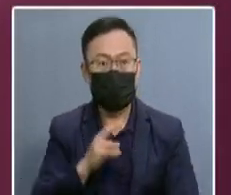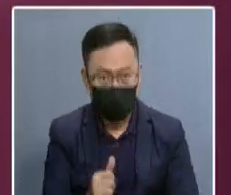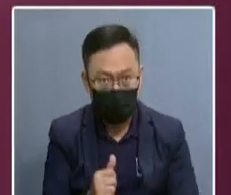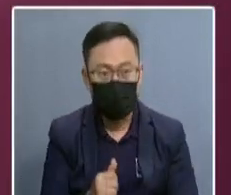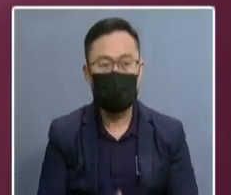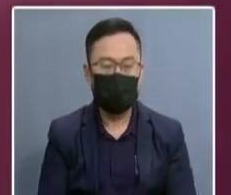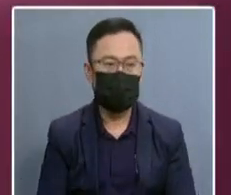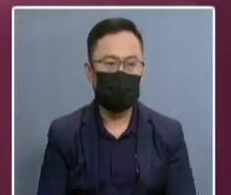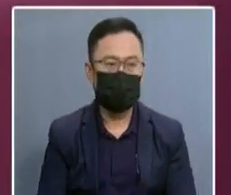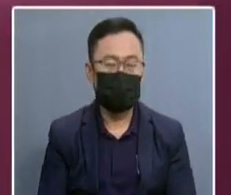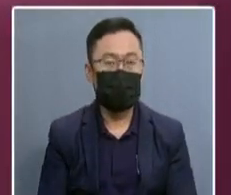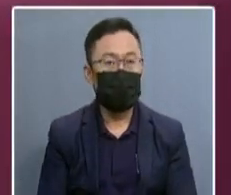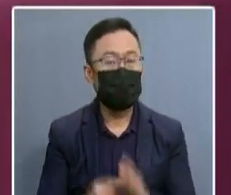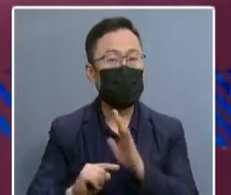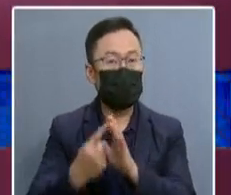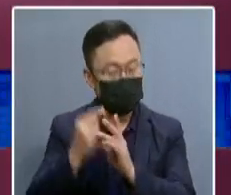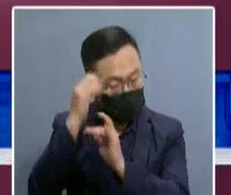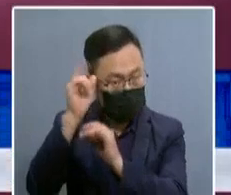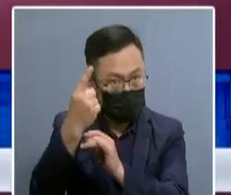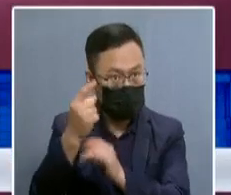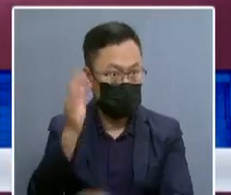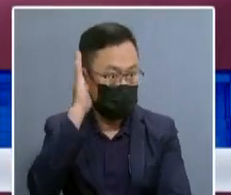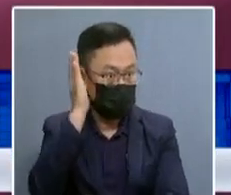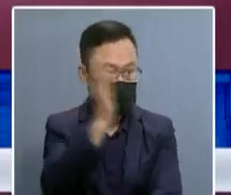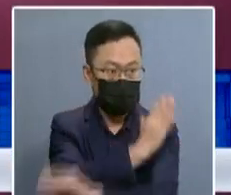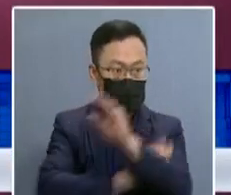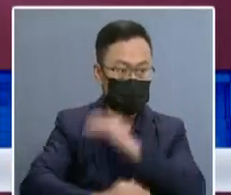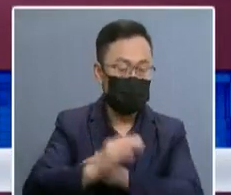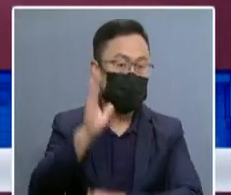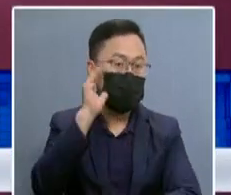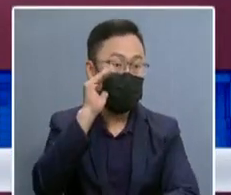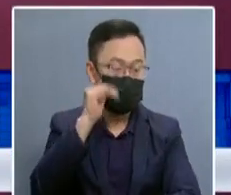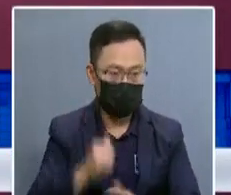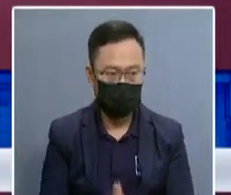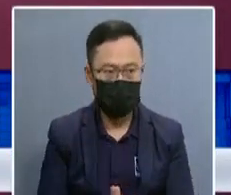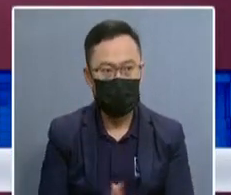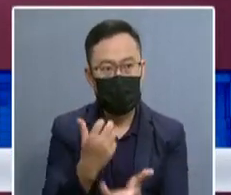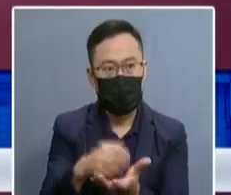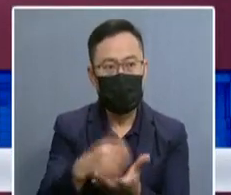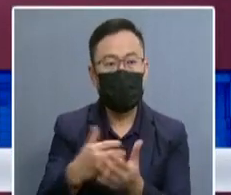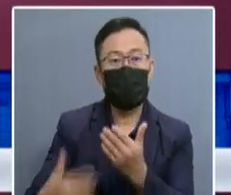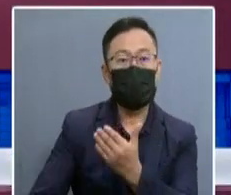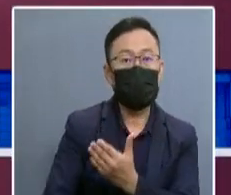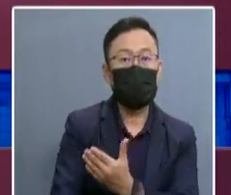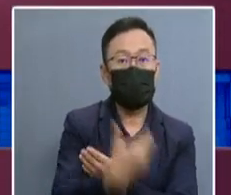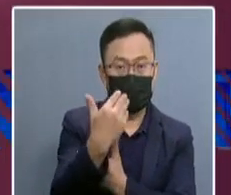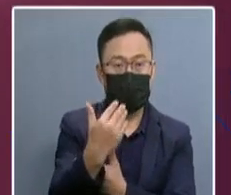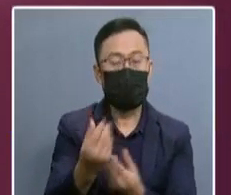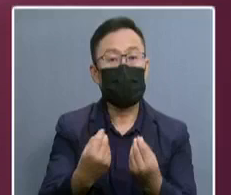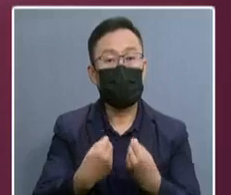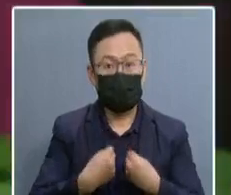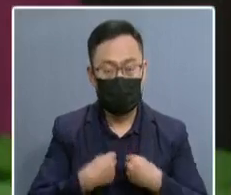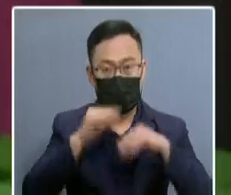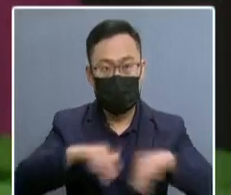ภูมิใจมากครับที่ให้โอกาสเด็กยากไร้เด็กพิ